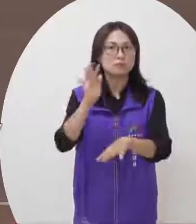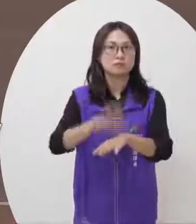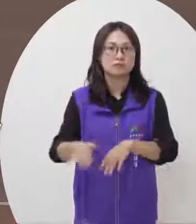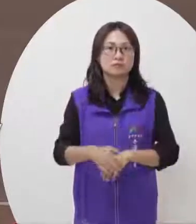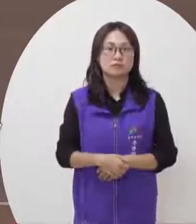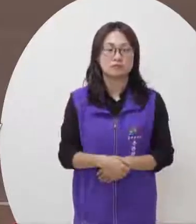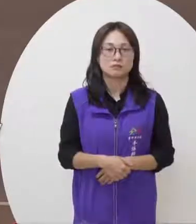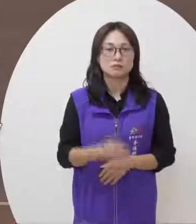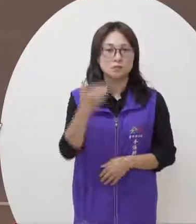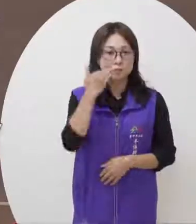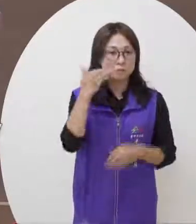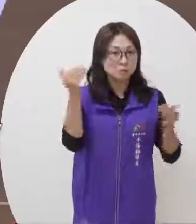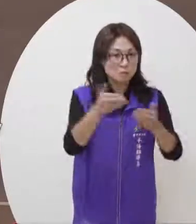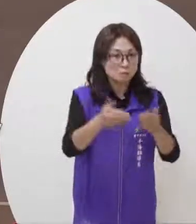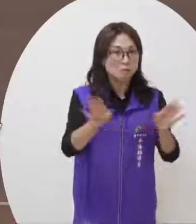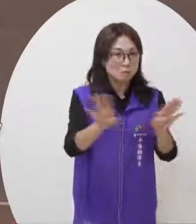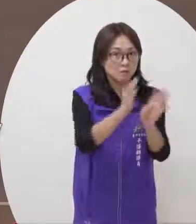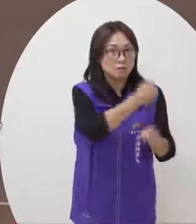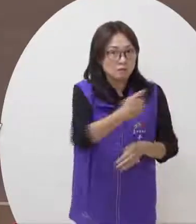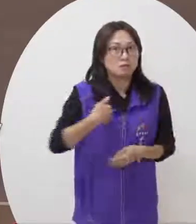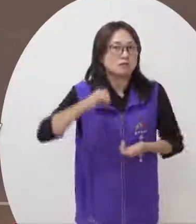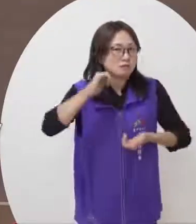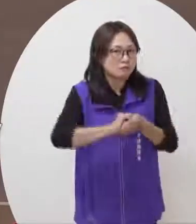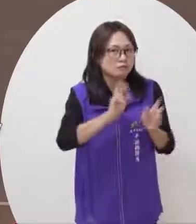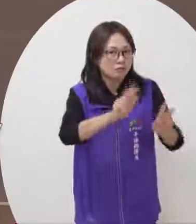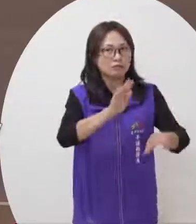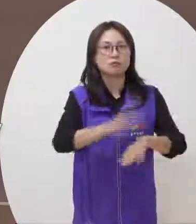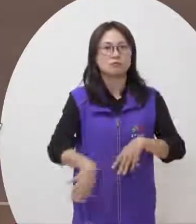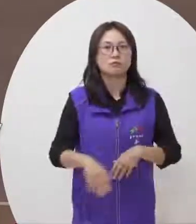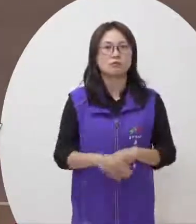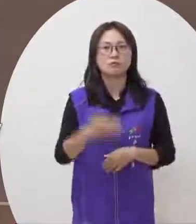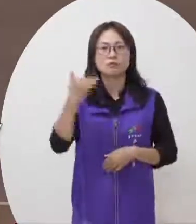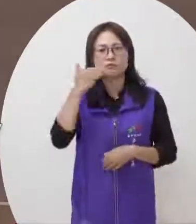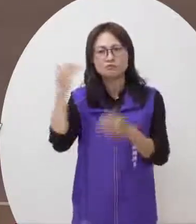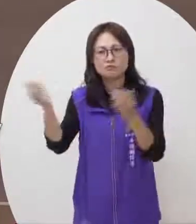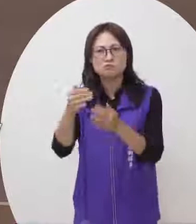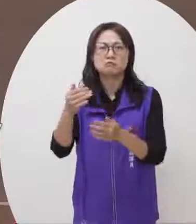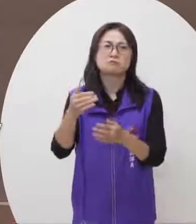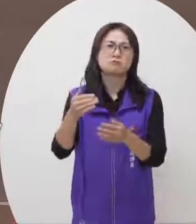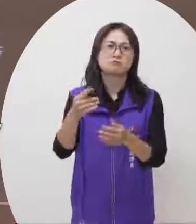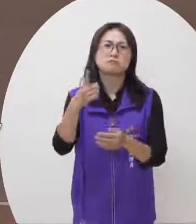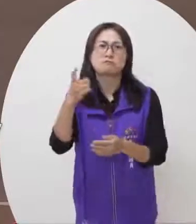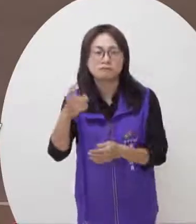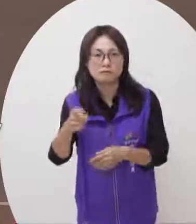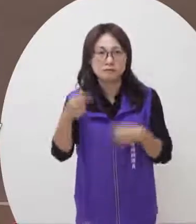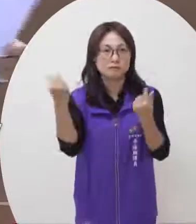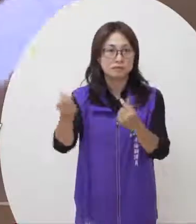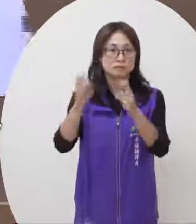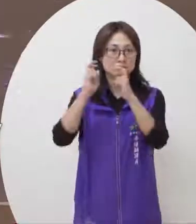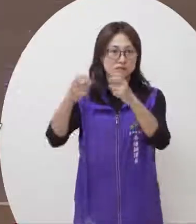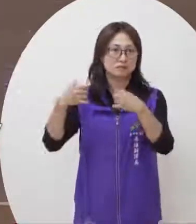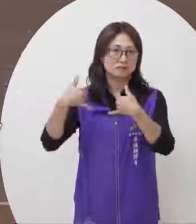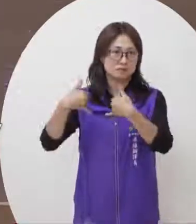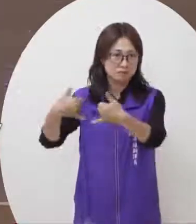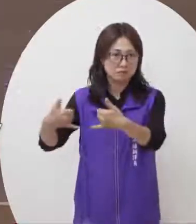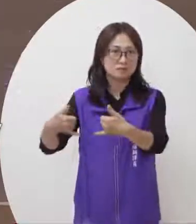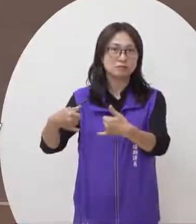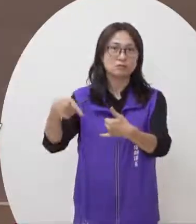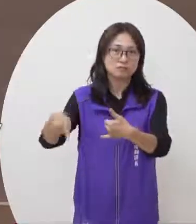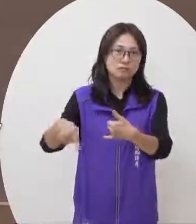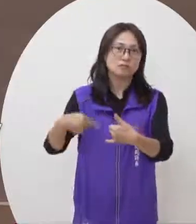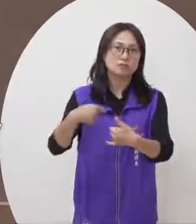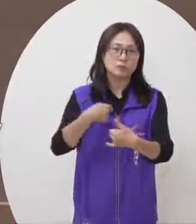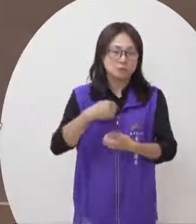但来开工，每当完工，但来改完工。譬如说像这个捷运绿线，那譬如中央公园做那么久，我们就是要给它完